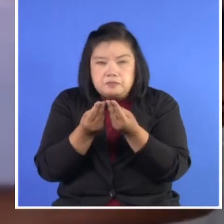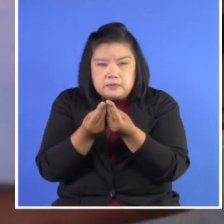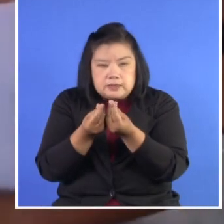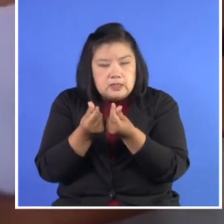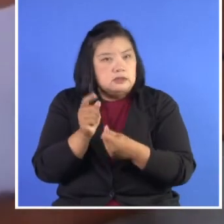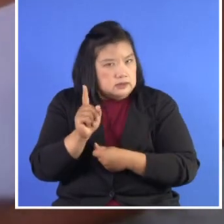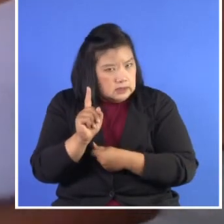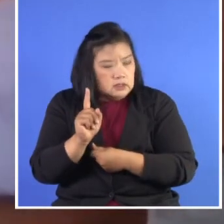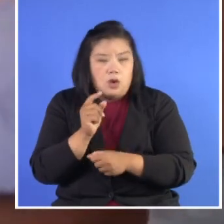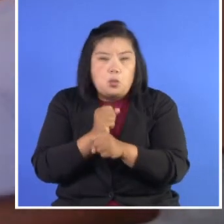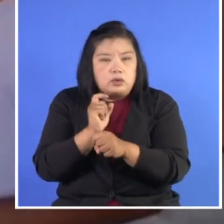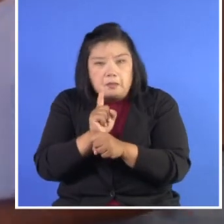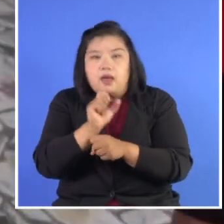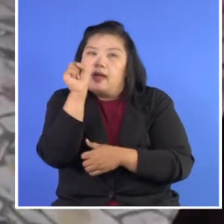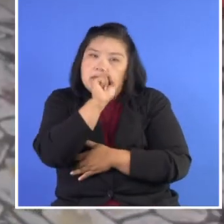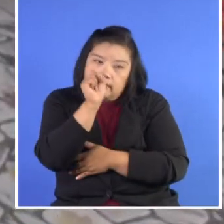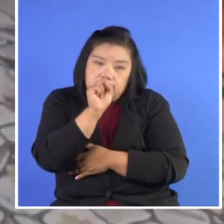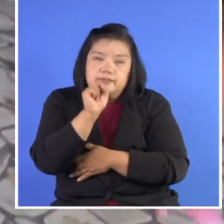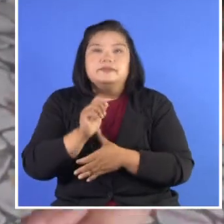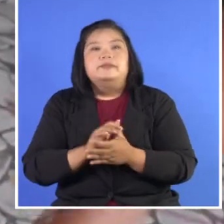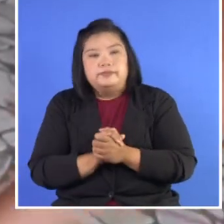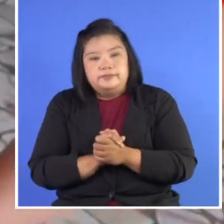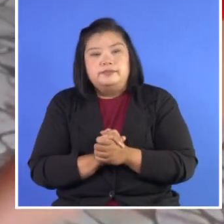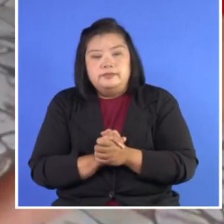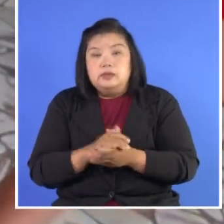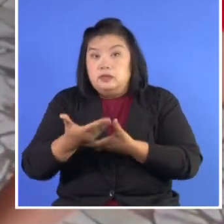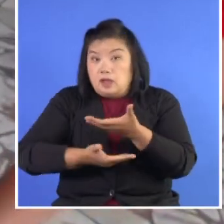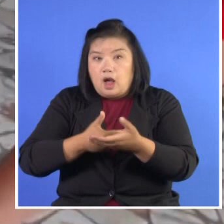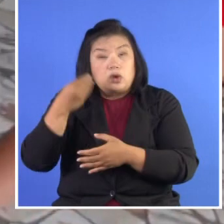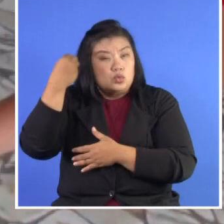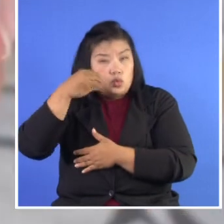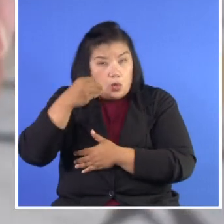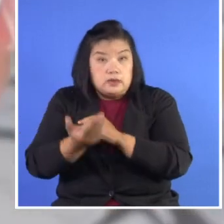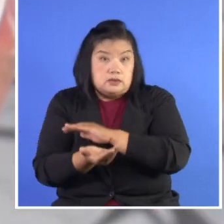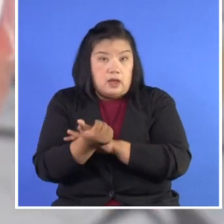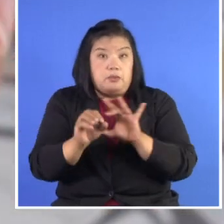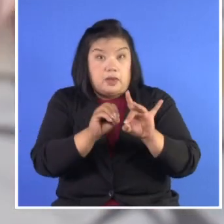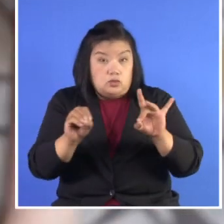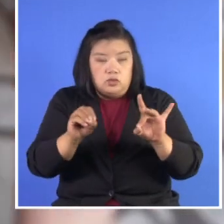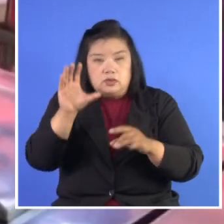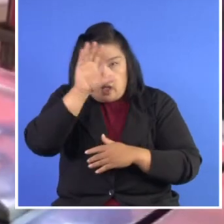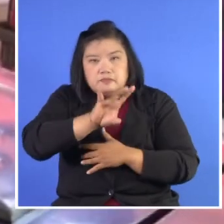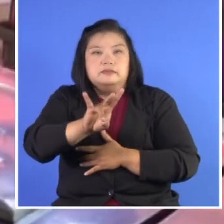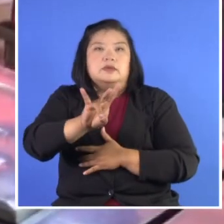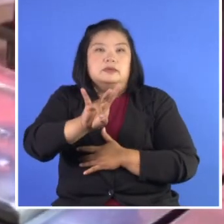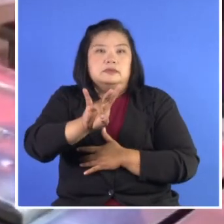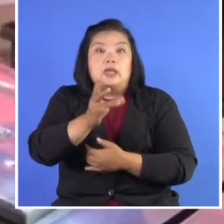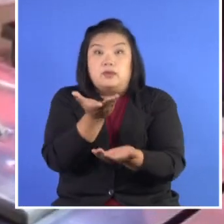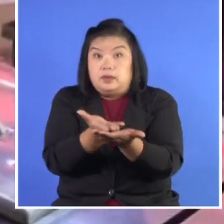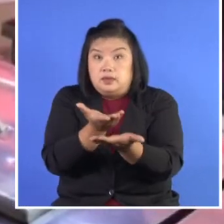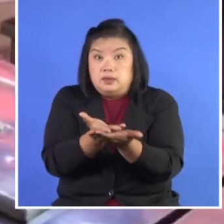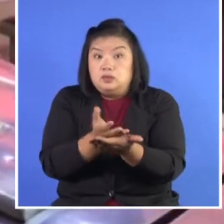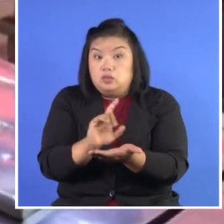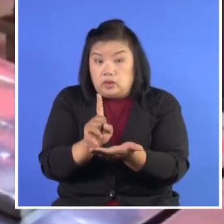ม่วงเป็นมะม่วงคือรสชาติแบบถึงเครื่องจริงๆค่ะเปิดขายทุกวันตั้งแต่8โมงครึ่งถึงทุ่มครึ่งนะคะแล้วก็เงินที่ได้เนี่ยก็จะนำเข้า